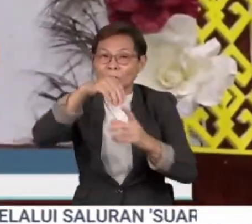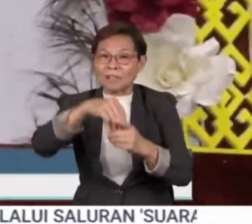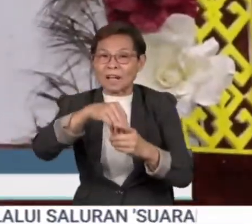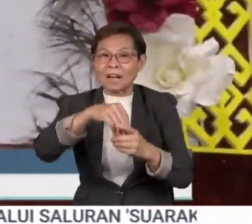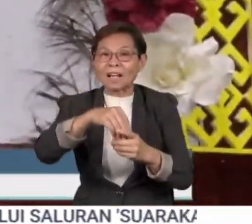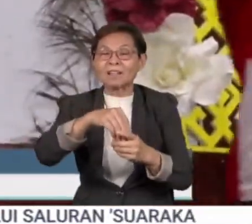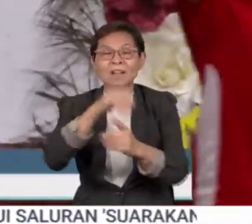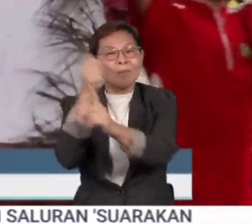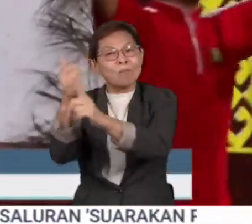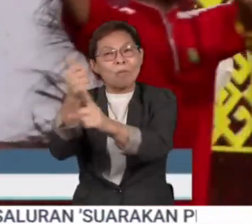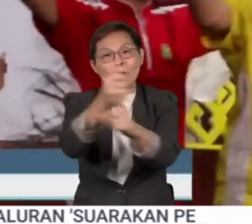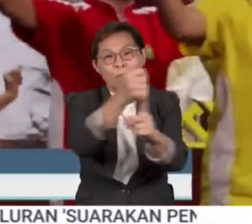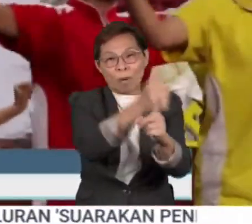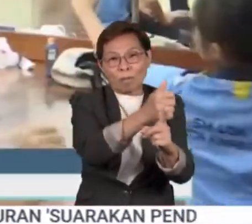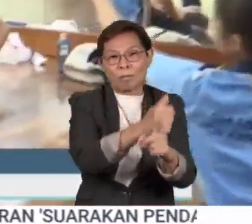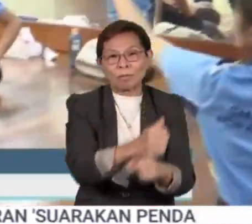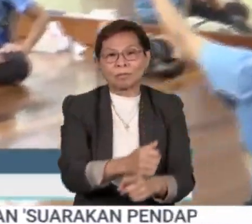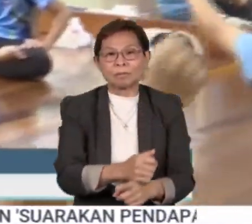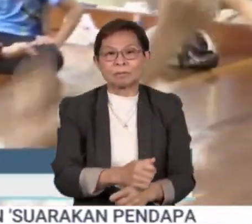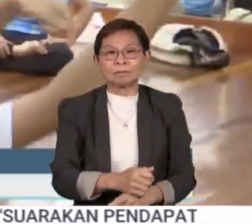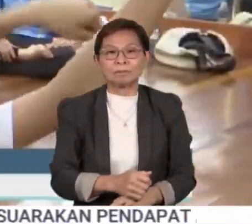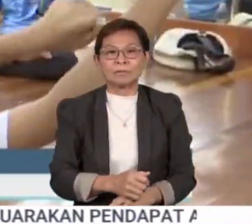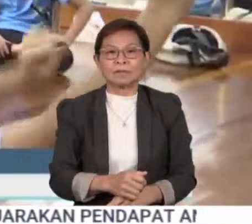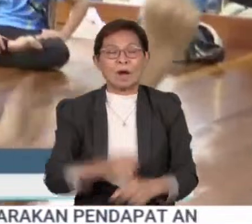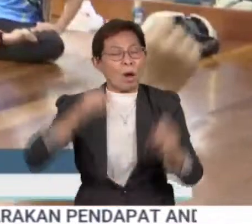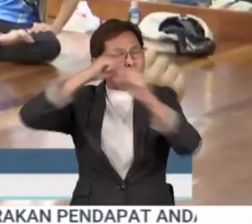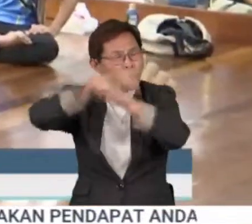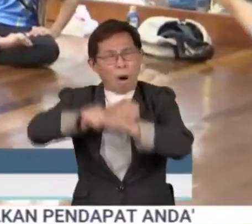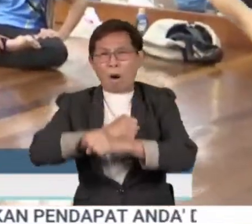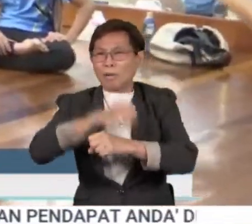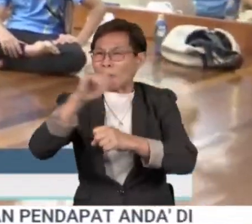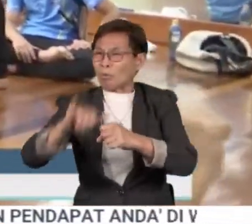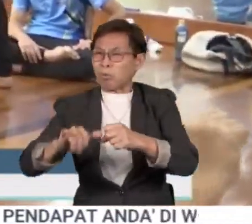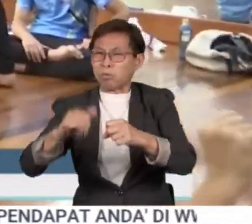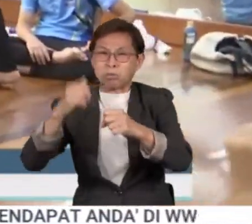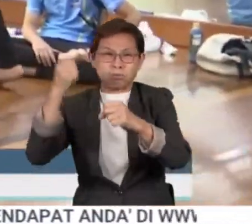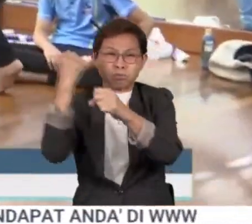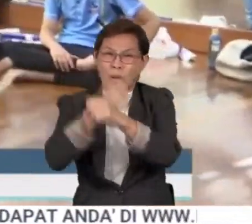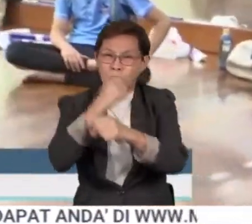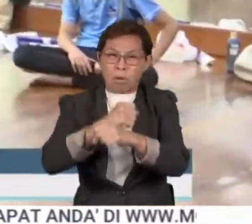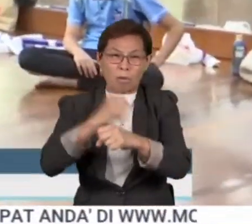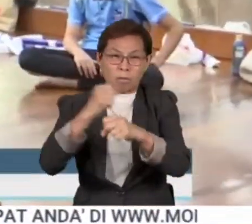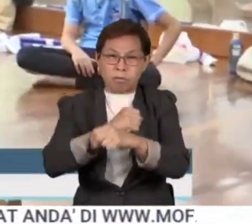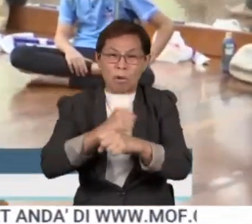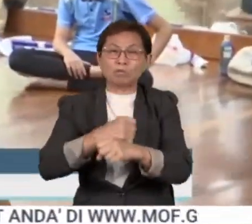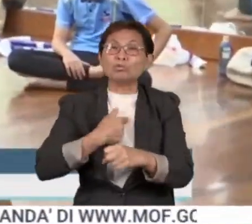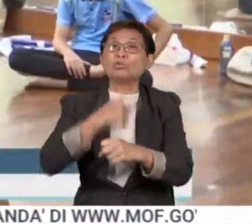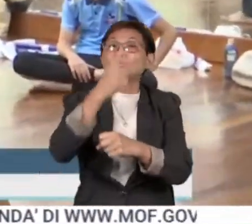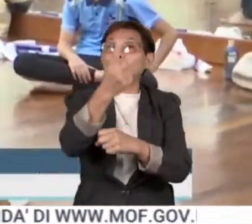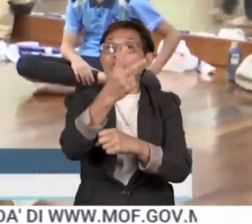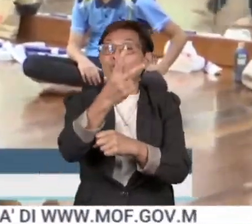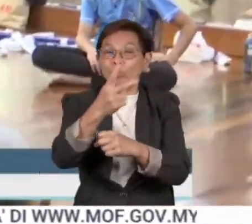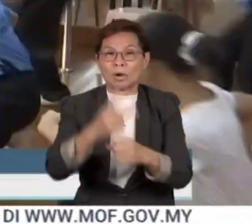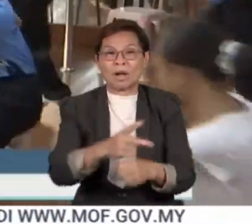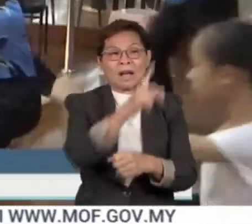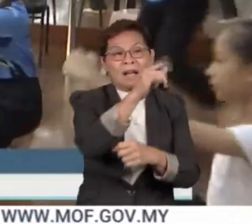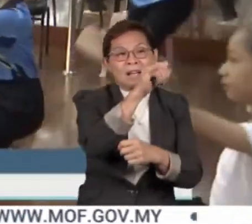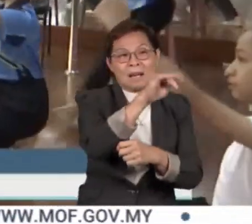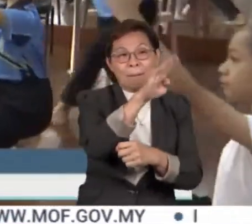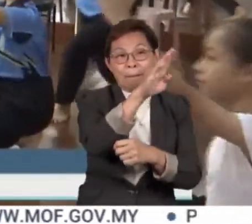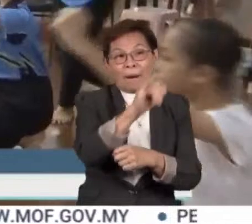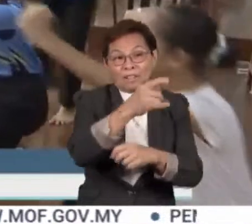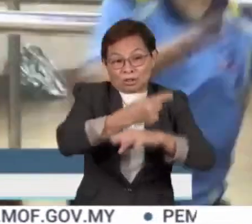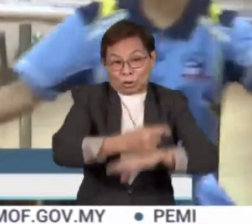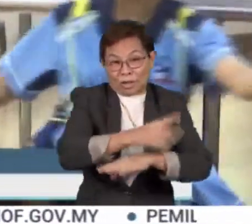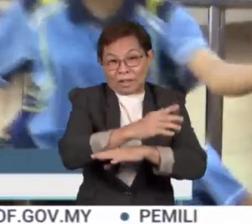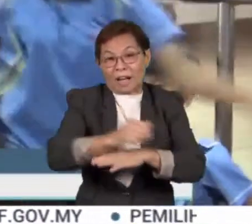koreografi masing-masing. Yang mencabarnya, kami kena siapkan dua koreografi, iaitu limbai tradisi